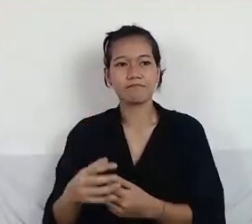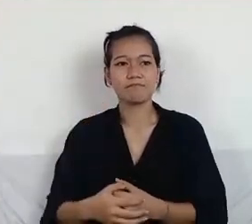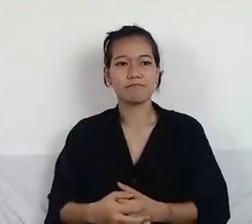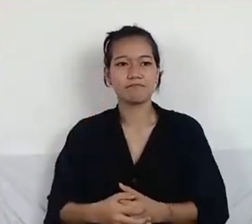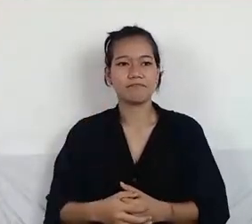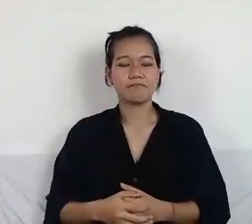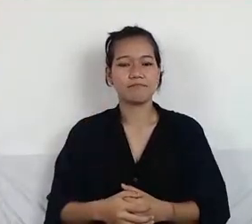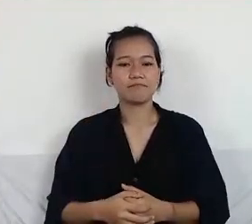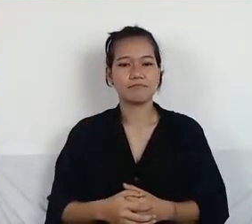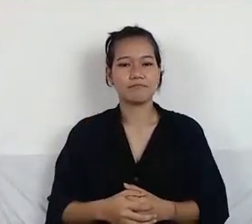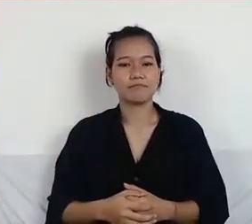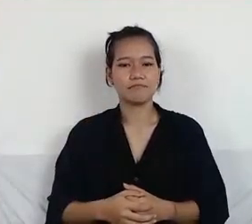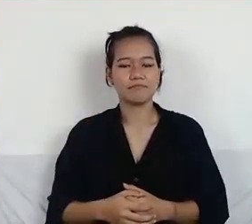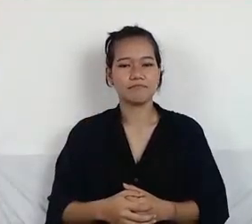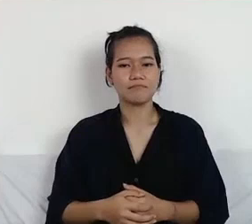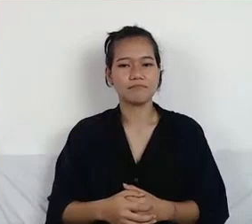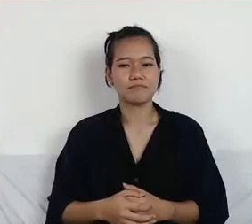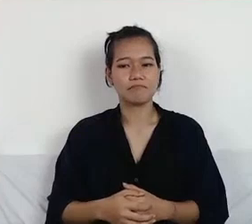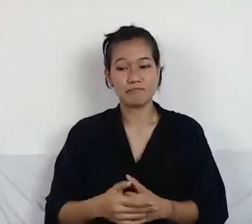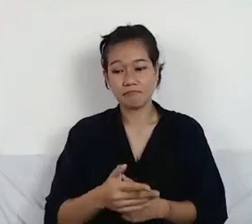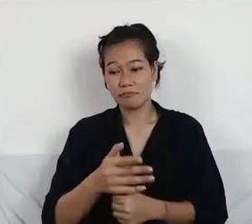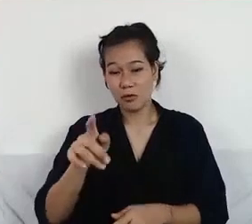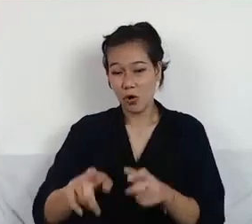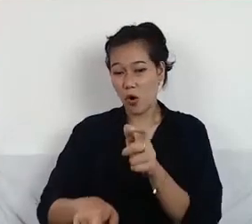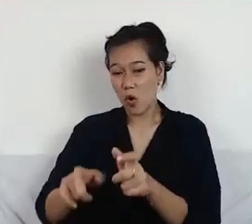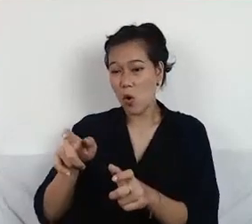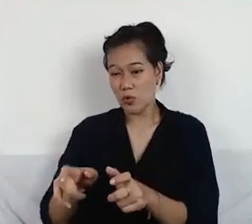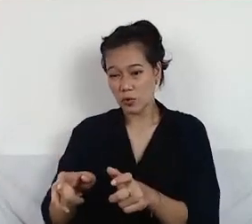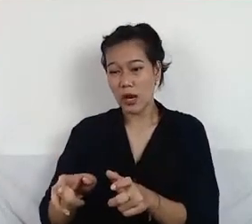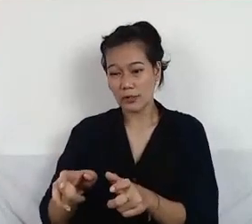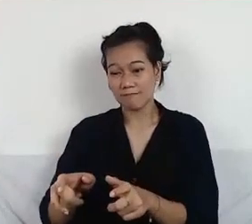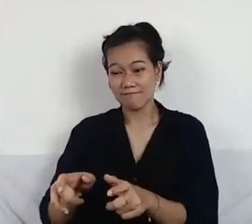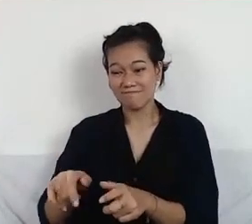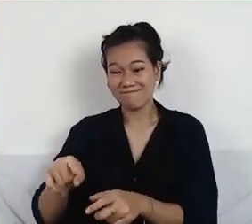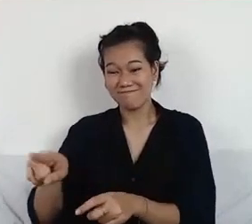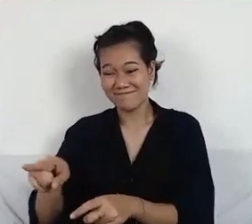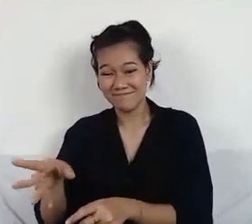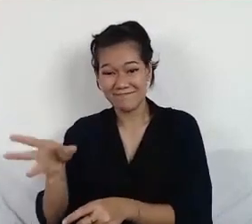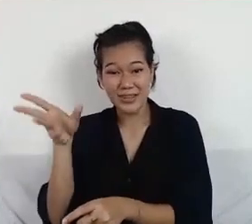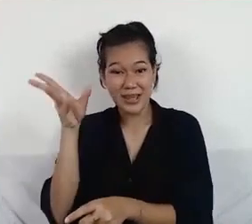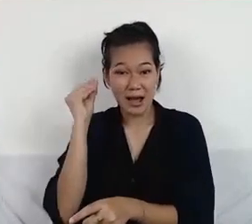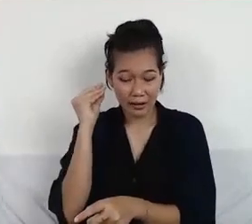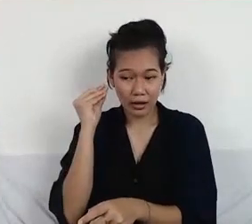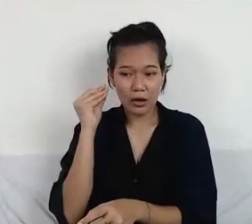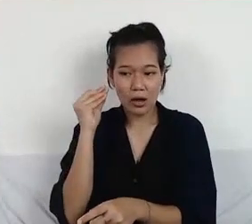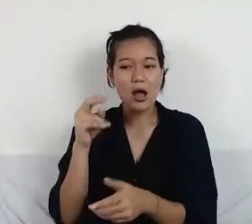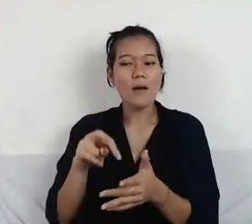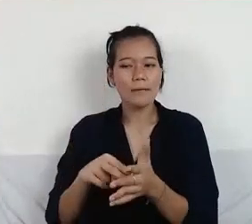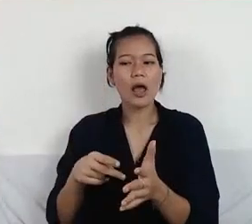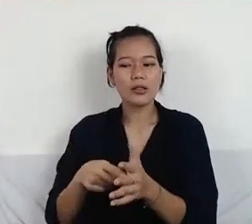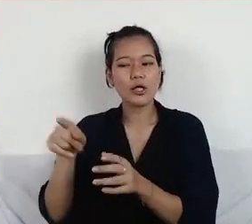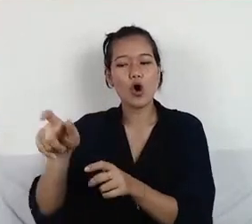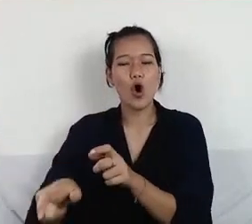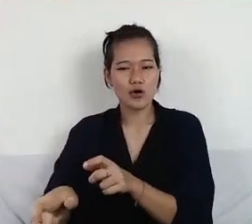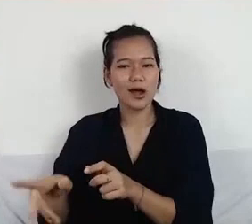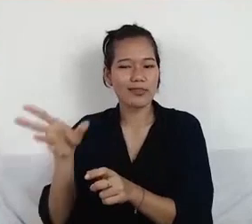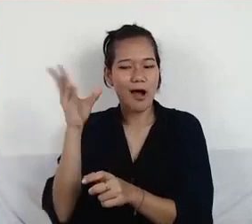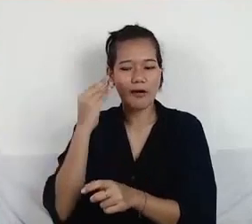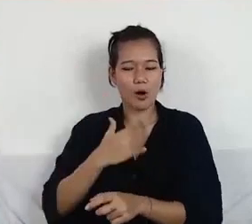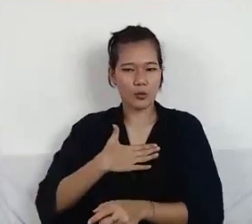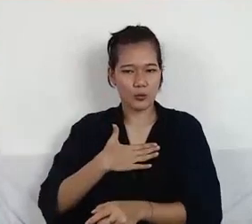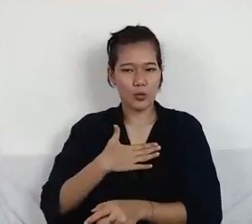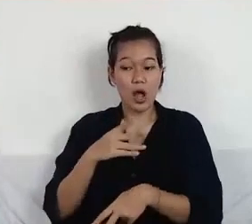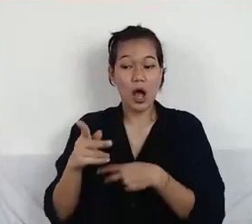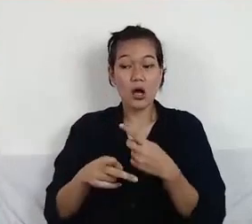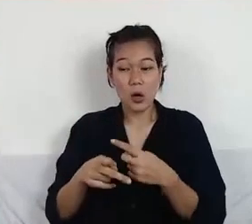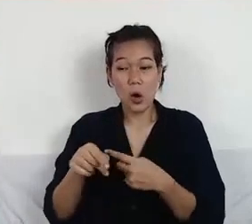Ayat 16. Barang siapa mendengarkan kamu, ia mendengarkan aku. Dan barang siapa menolak kamu, ia